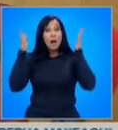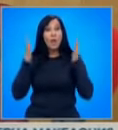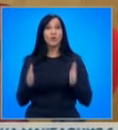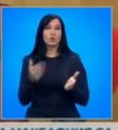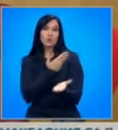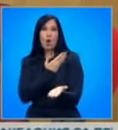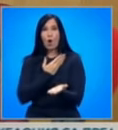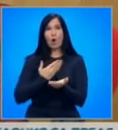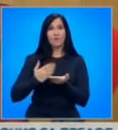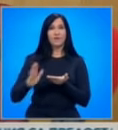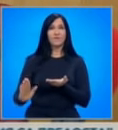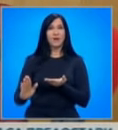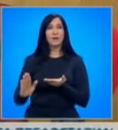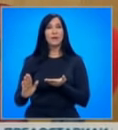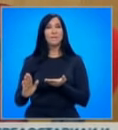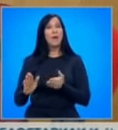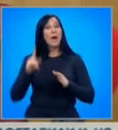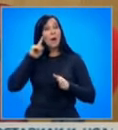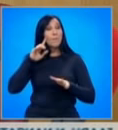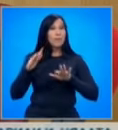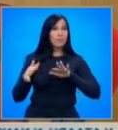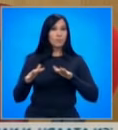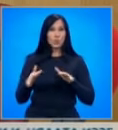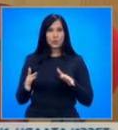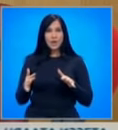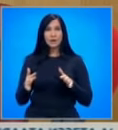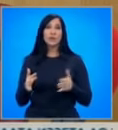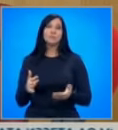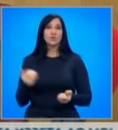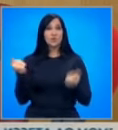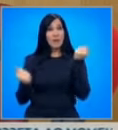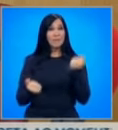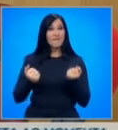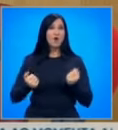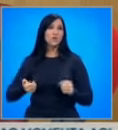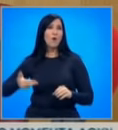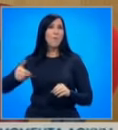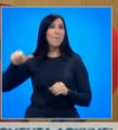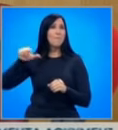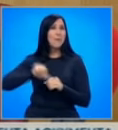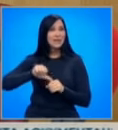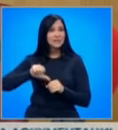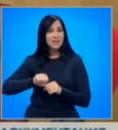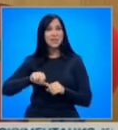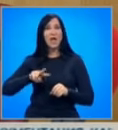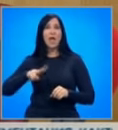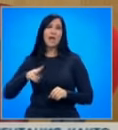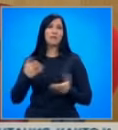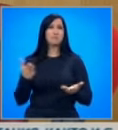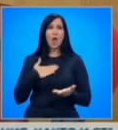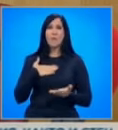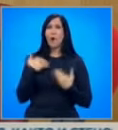Категорично отхвърляне на предположенията, че се е превозвал бензин или че е